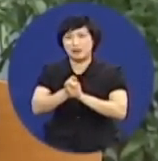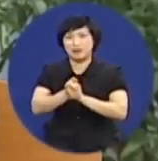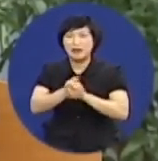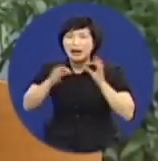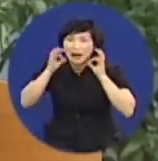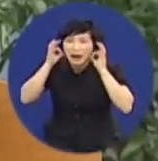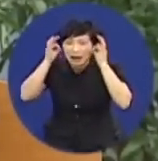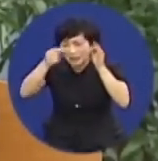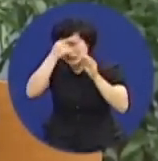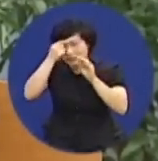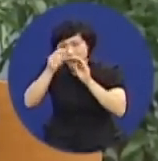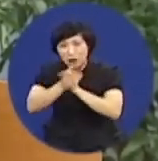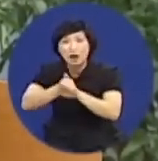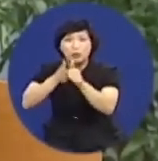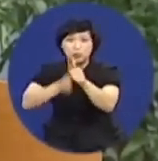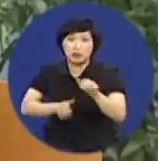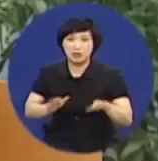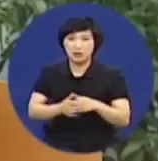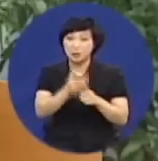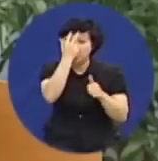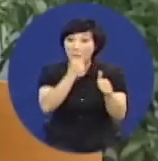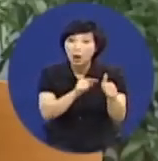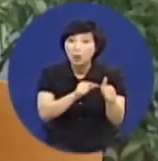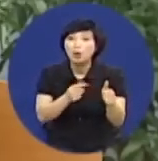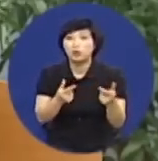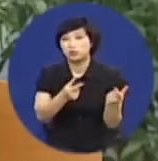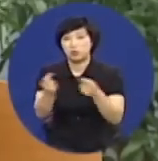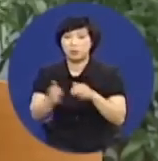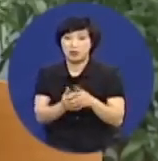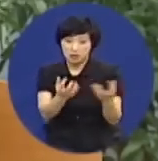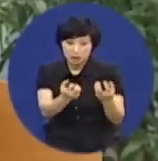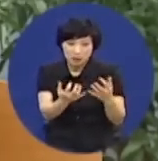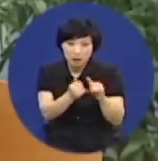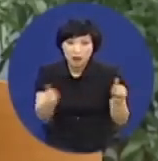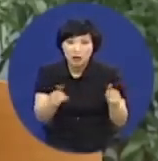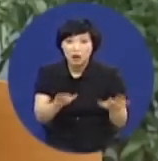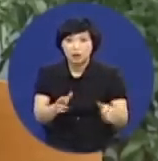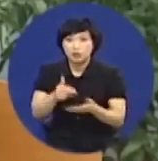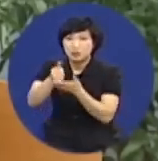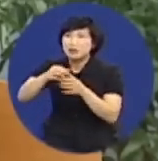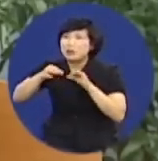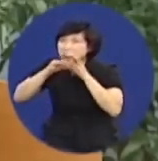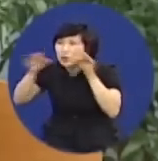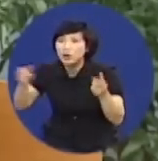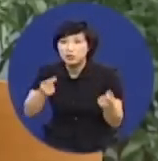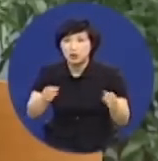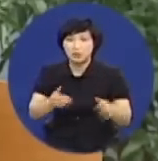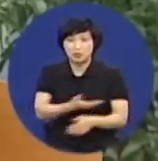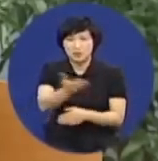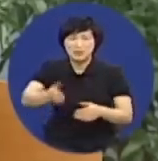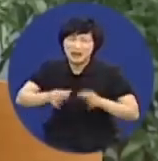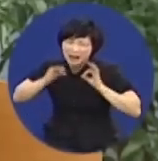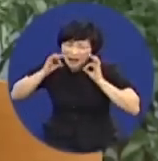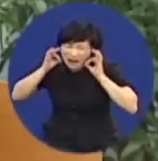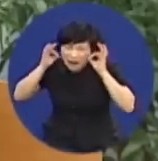仰が、神様の栄光が現れますように助けてください。信仰を持って切なる思いで祈りましょう。